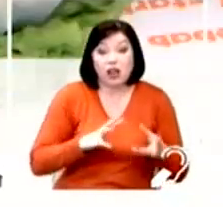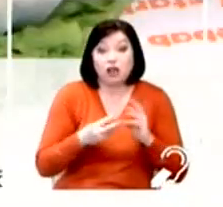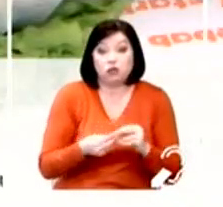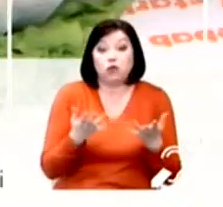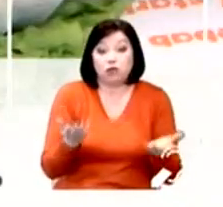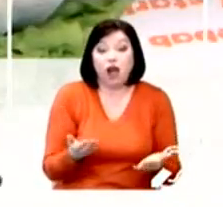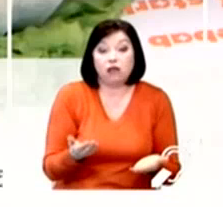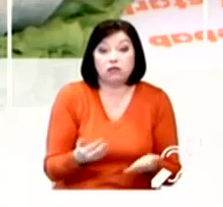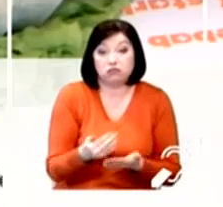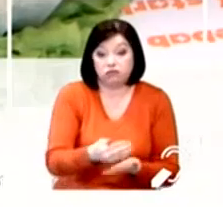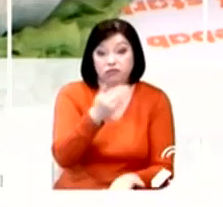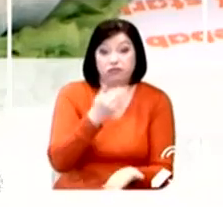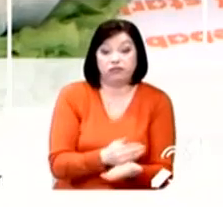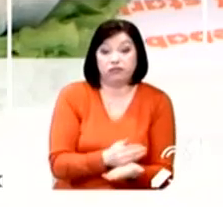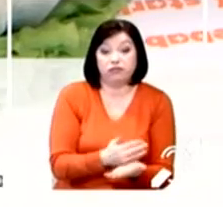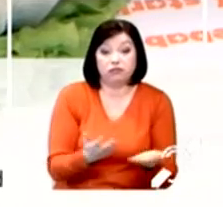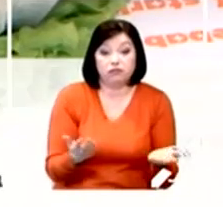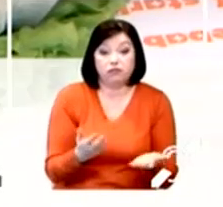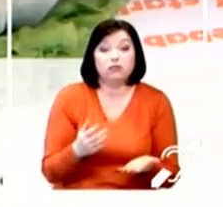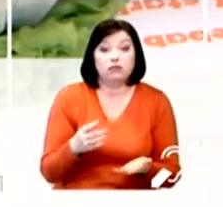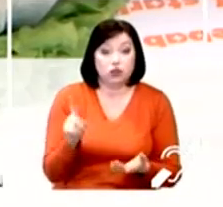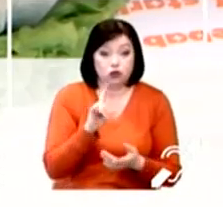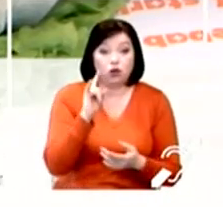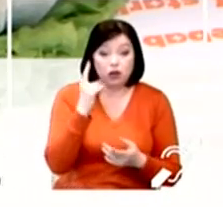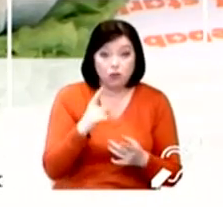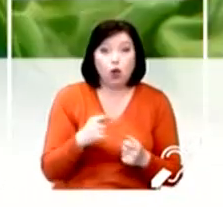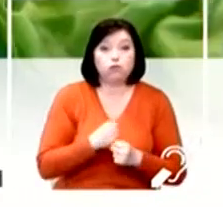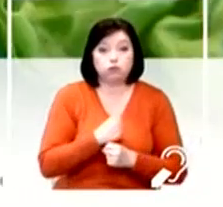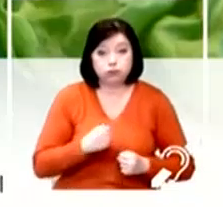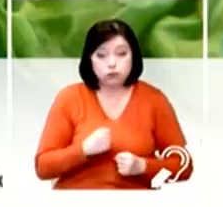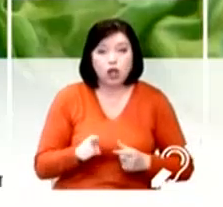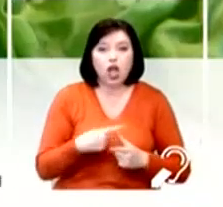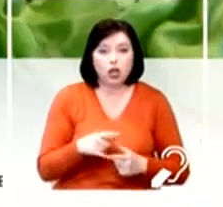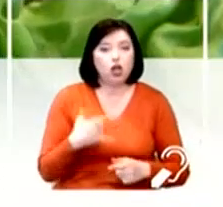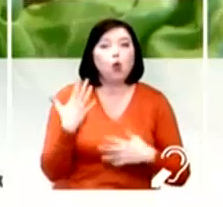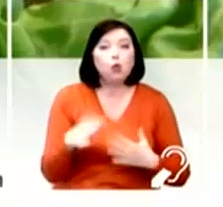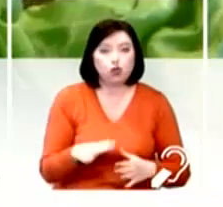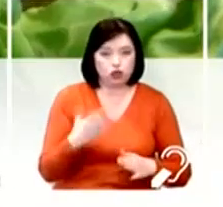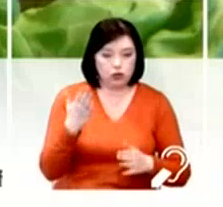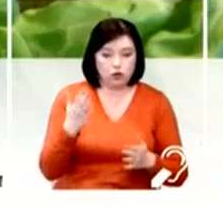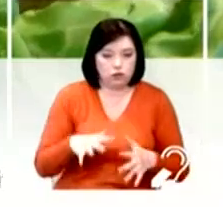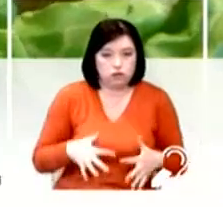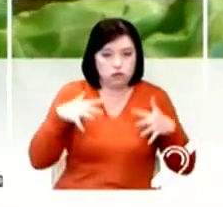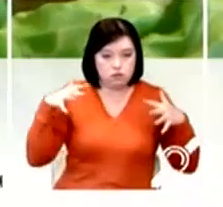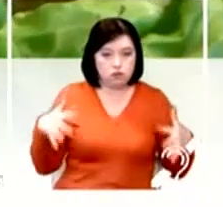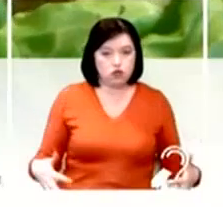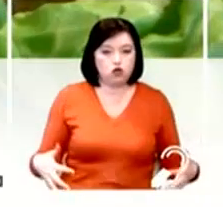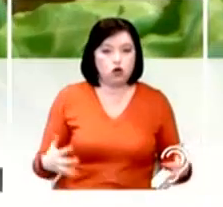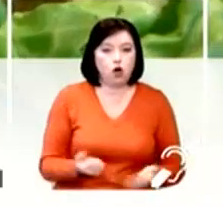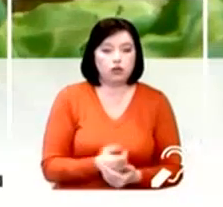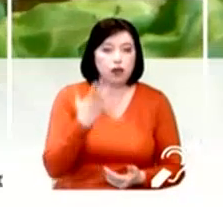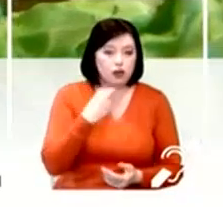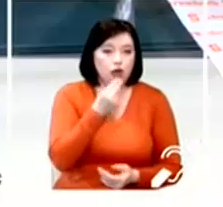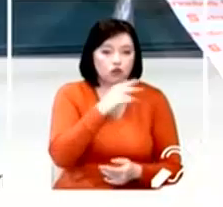ori avem, este copil subponderal, ori este deja obez, mănâncă